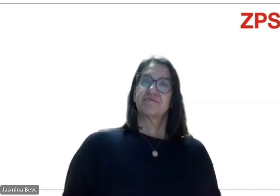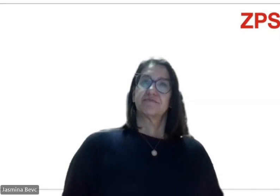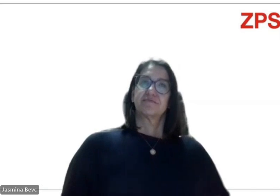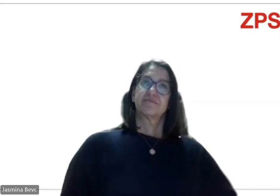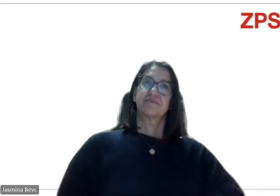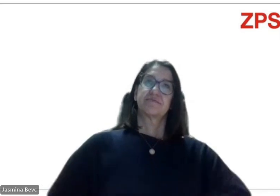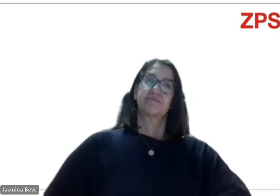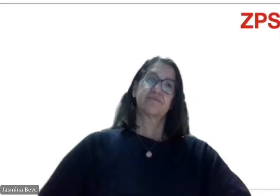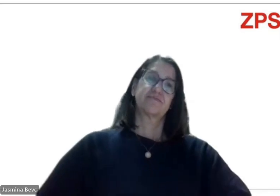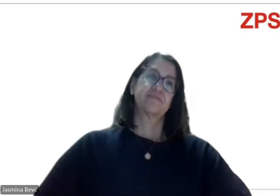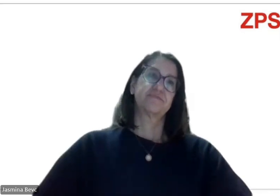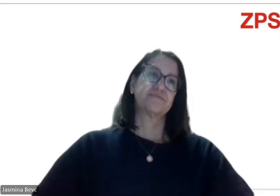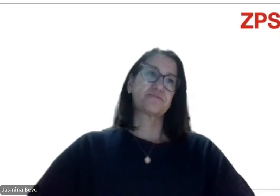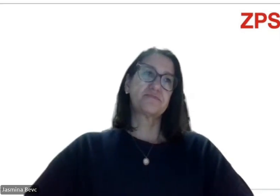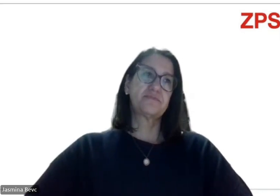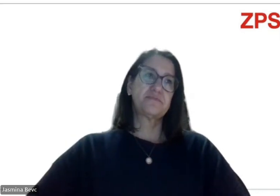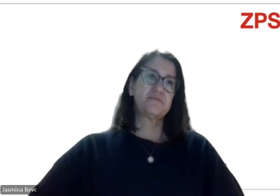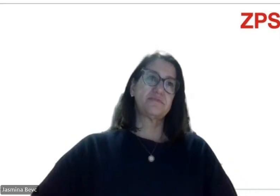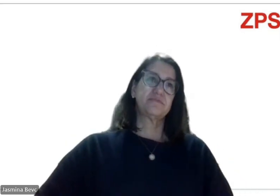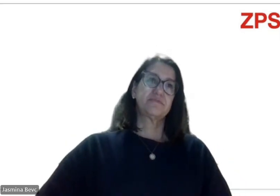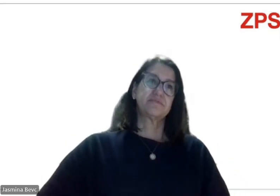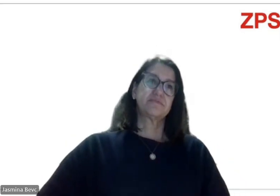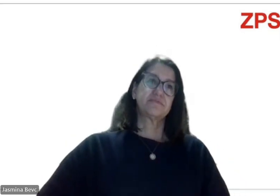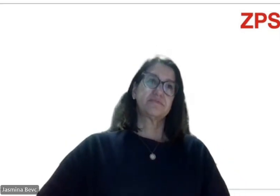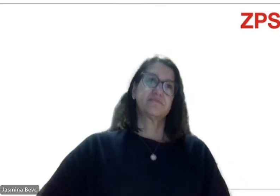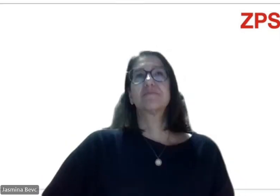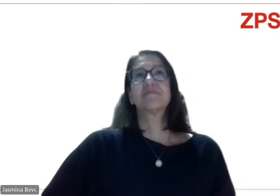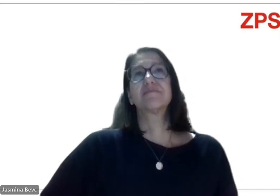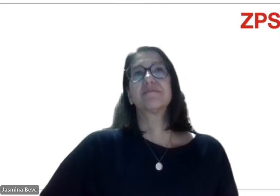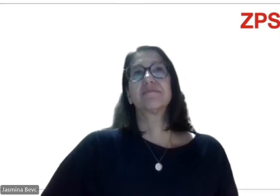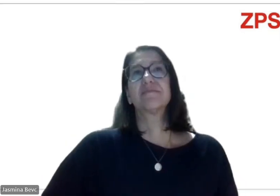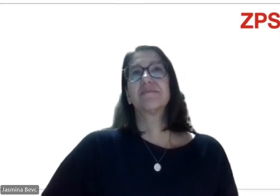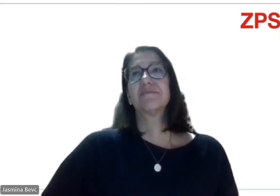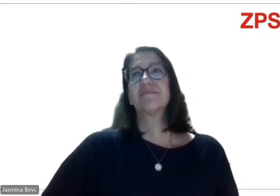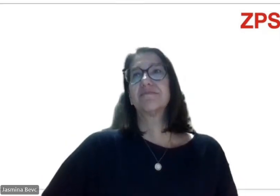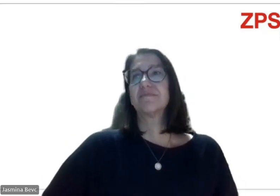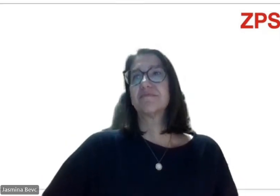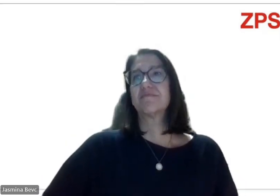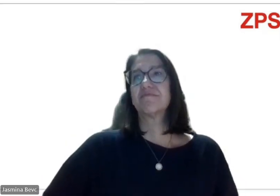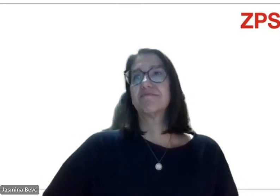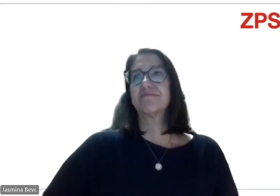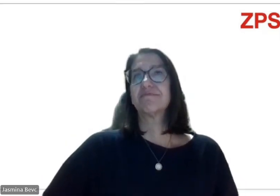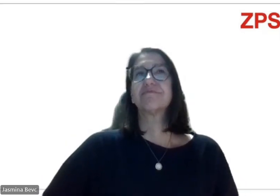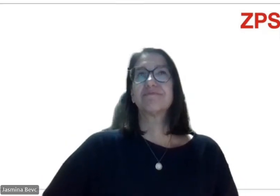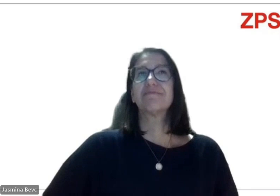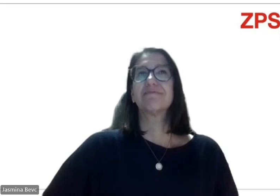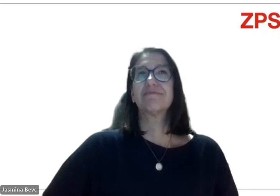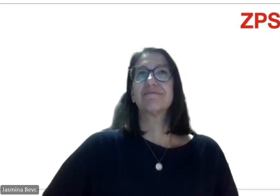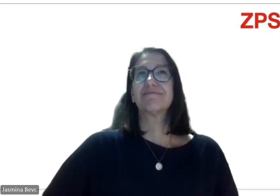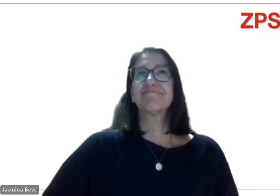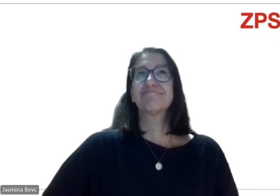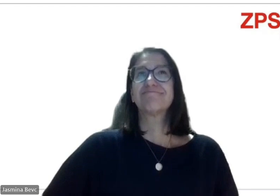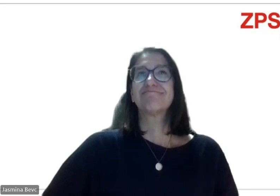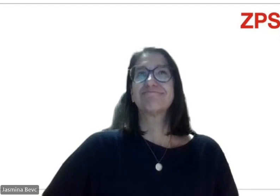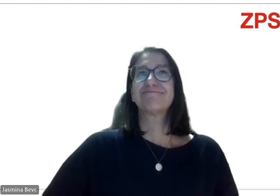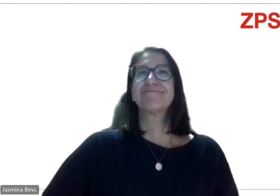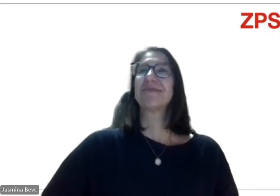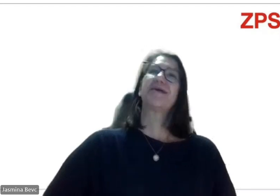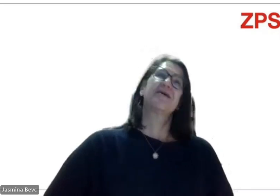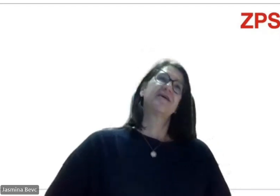so obratovalni stroški na eni in na drugi strani. Črno-belih odgovorov tule ni, ne.